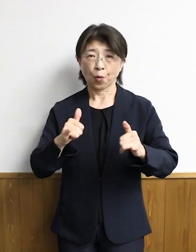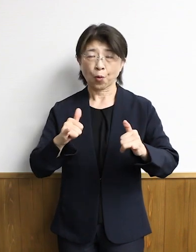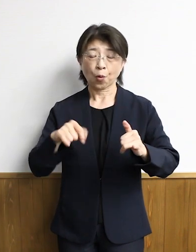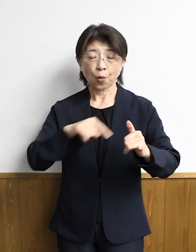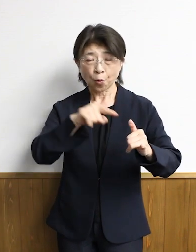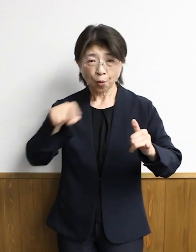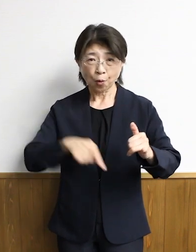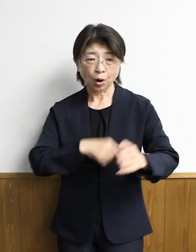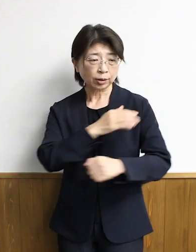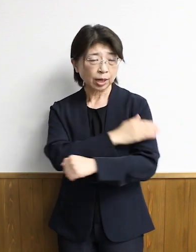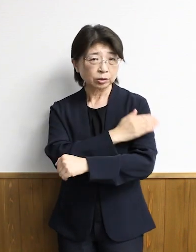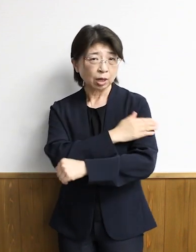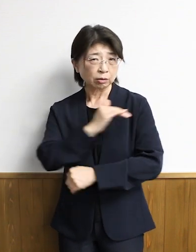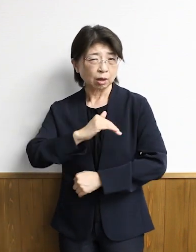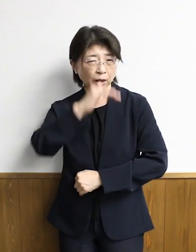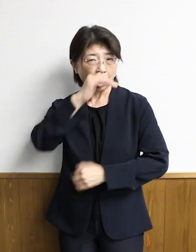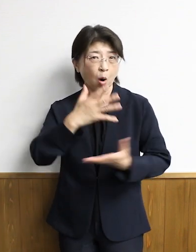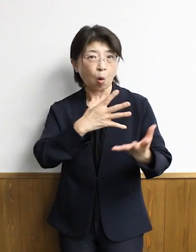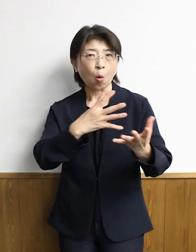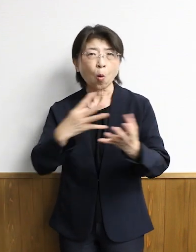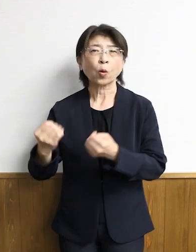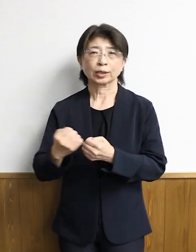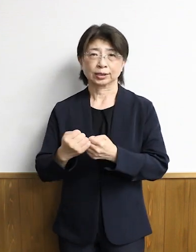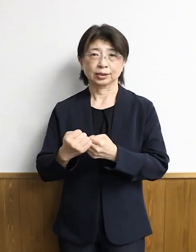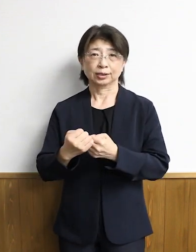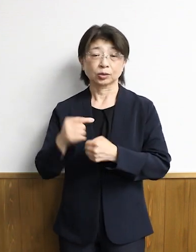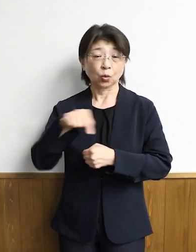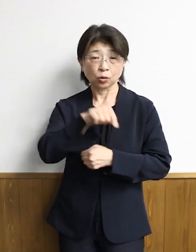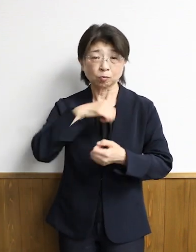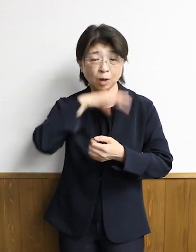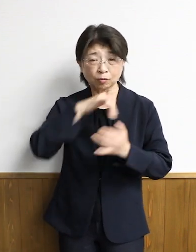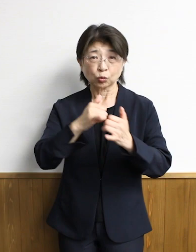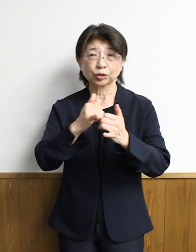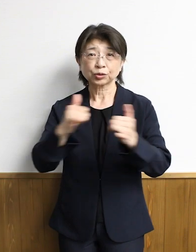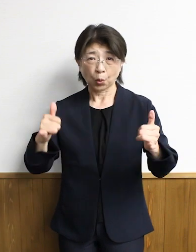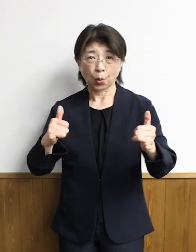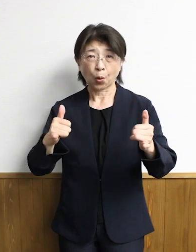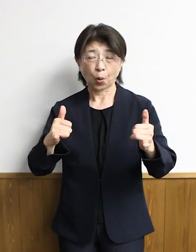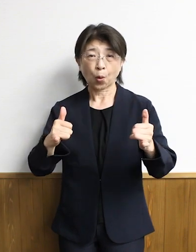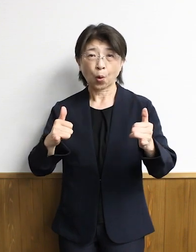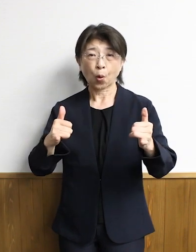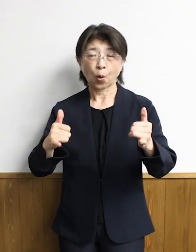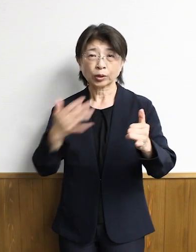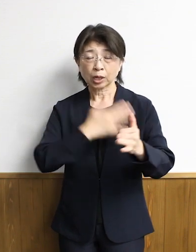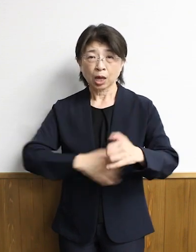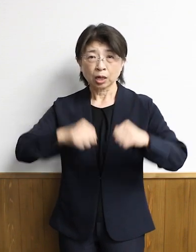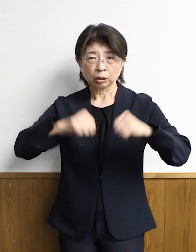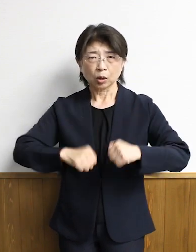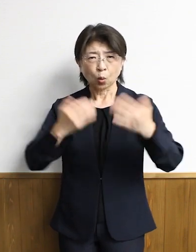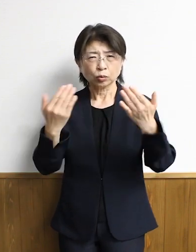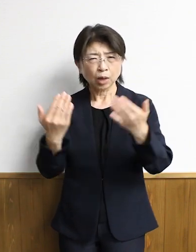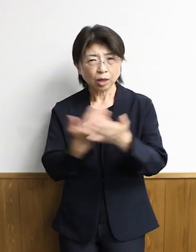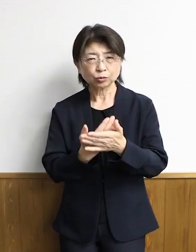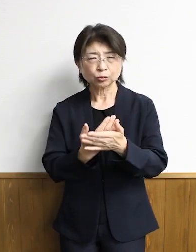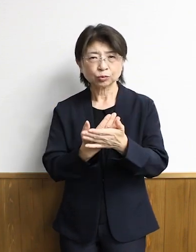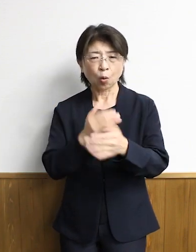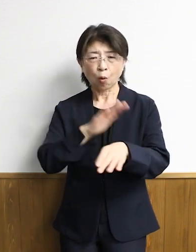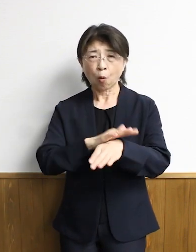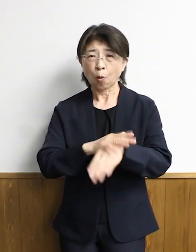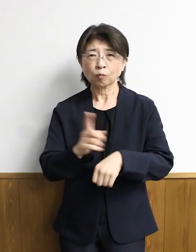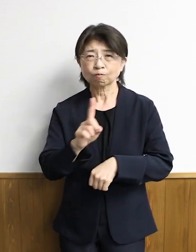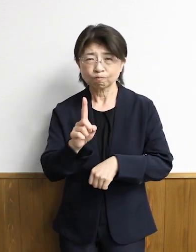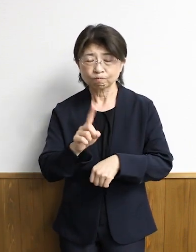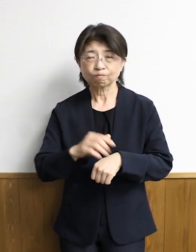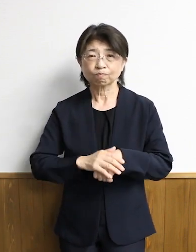課題がありその働き盛り世代にどうすれば健康作りに取り組んでもらえるか